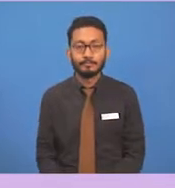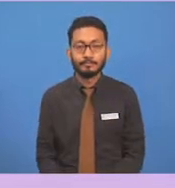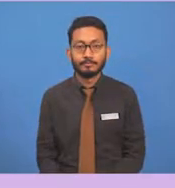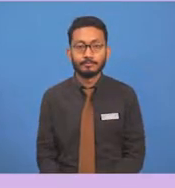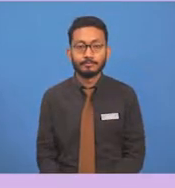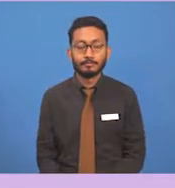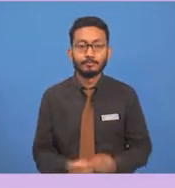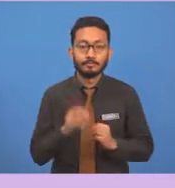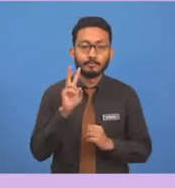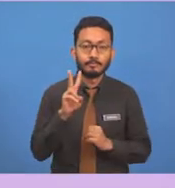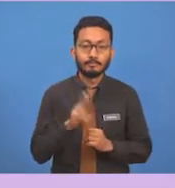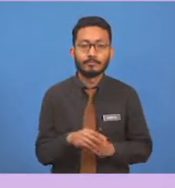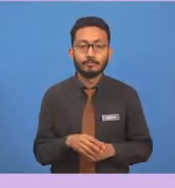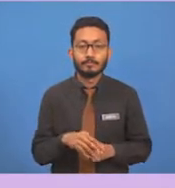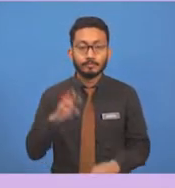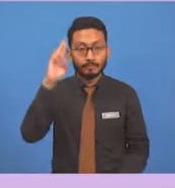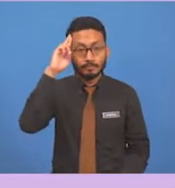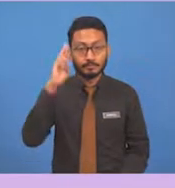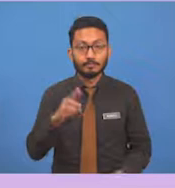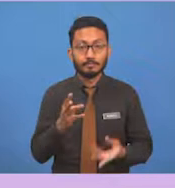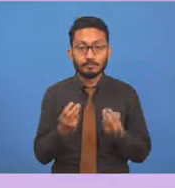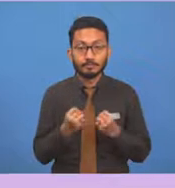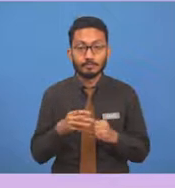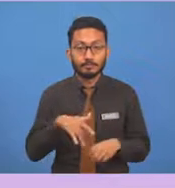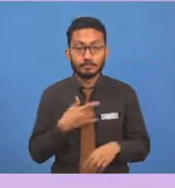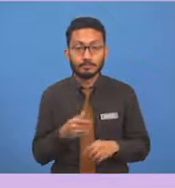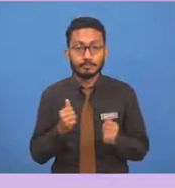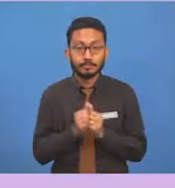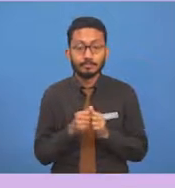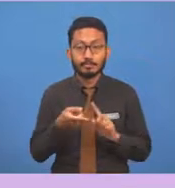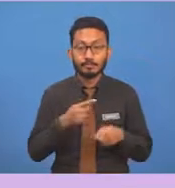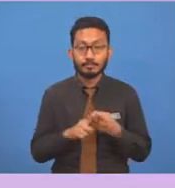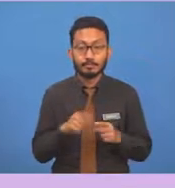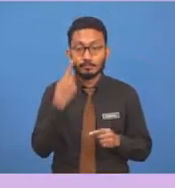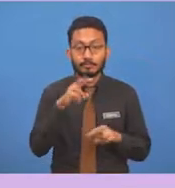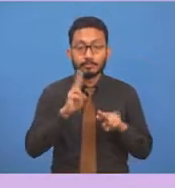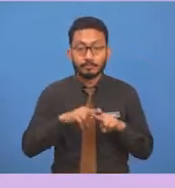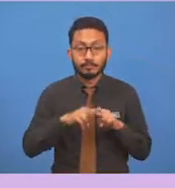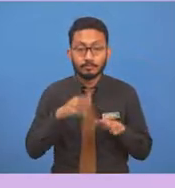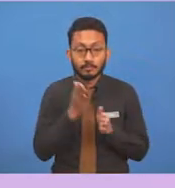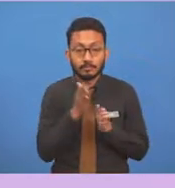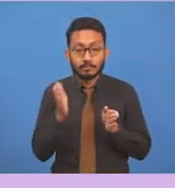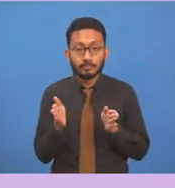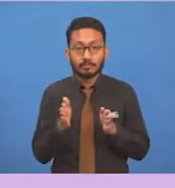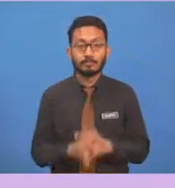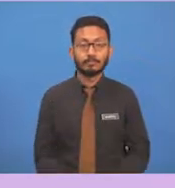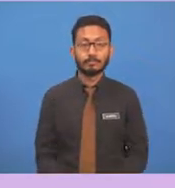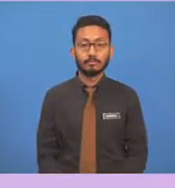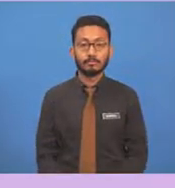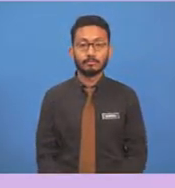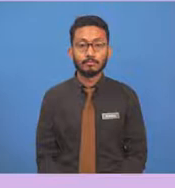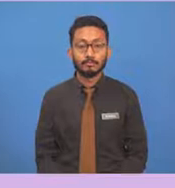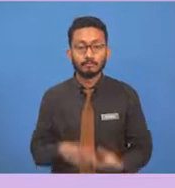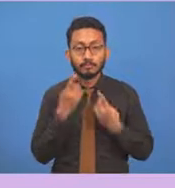2. Raju meminta izin dengan rakan untuk duduk di sebelah. Bagus, murid-murid.